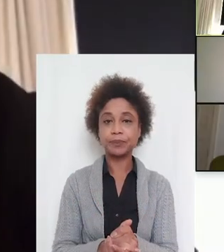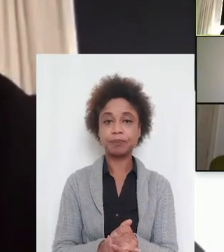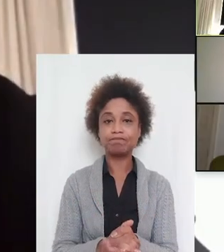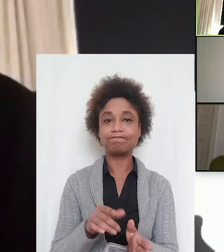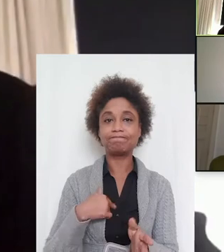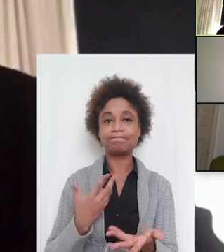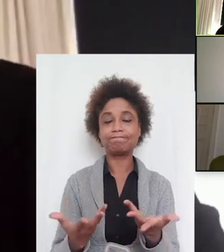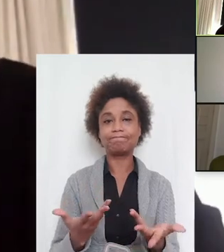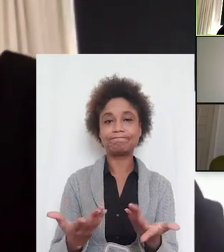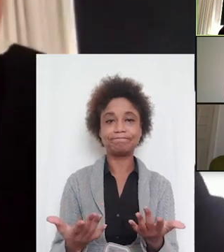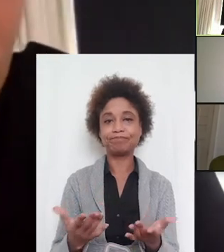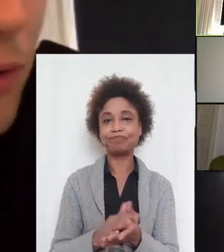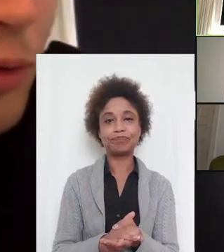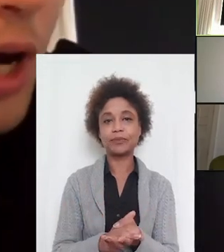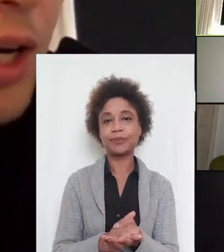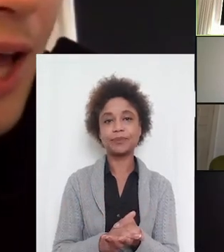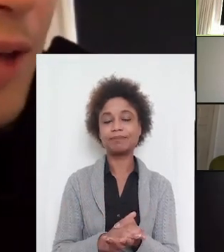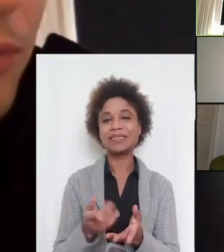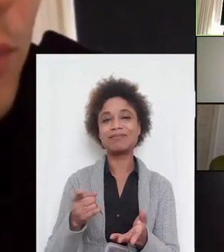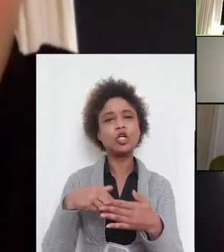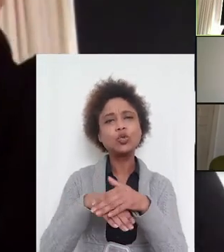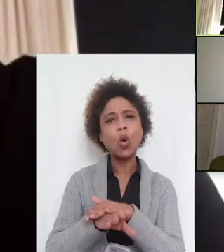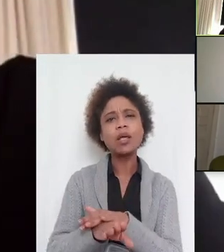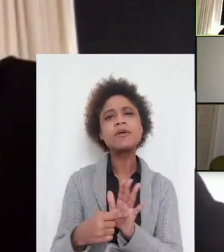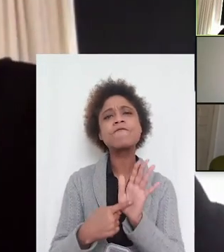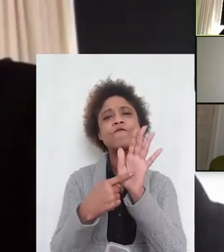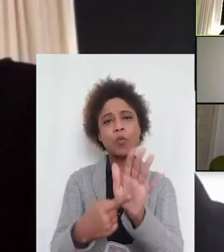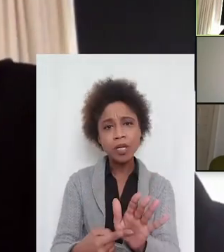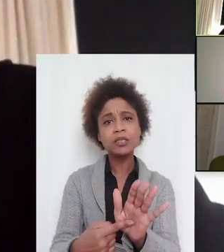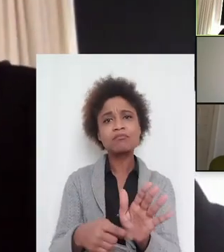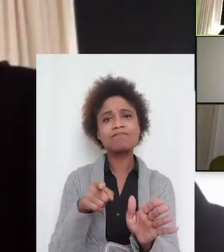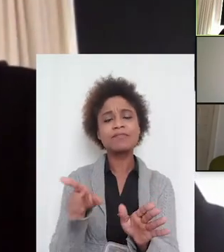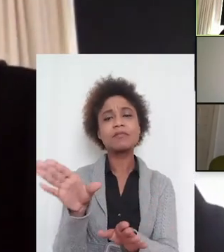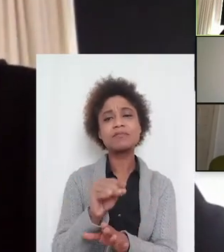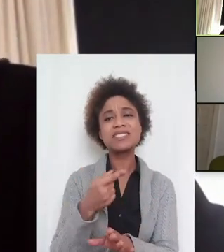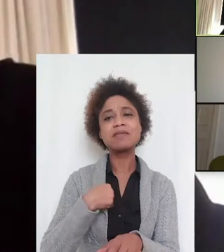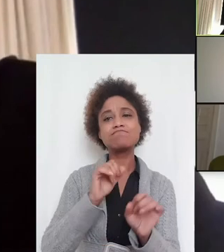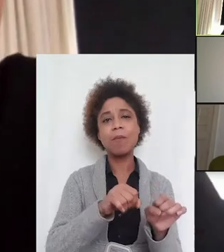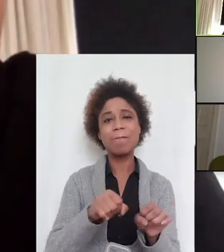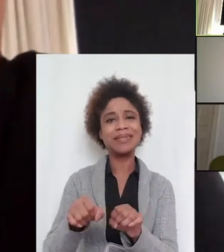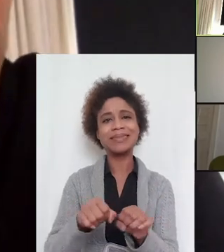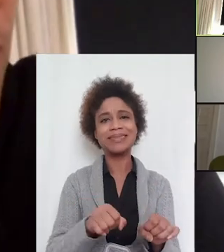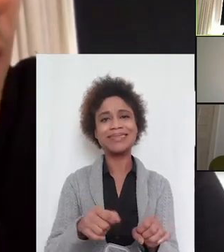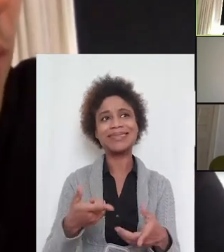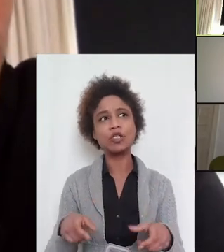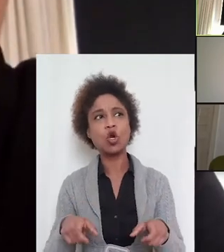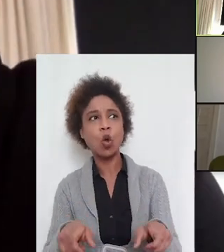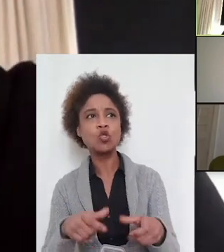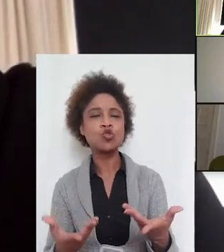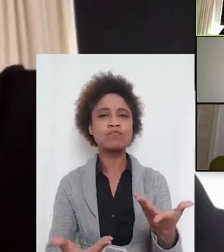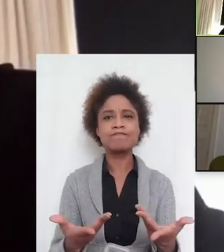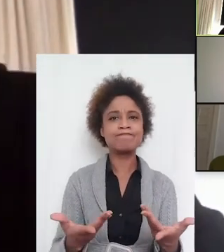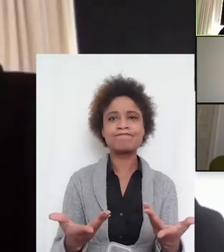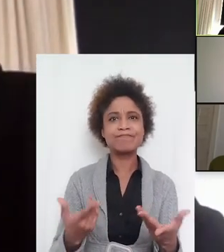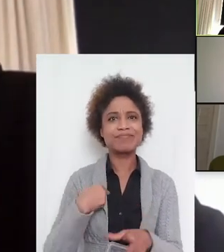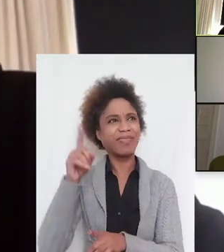Zo moet je, gewoon de toegankelijkheid, bijvoorbeeld al met een rolstoel, dat je op bepaalde dingen komt of festivals waar gewoon compleet